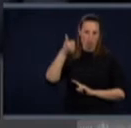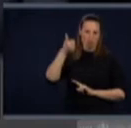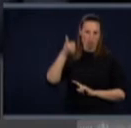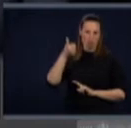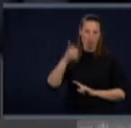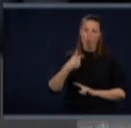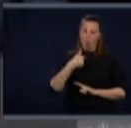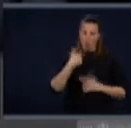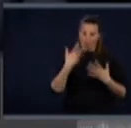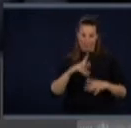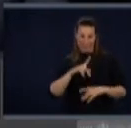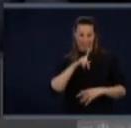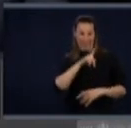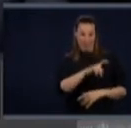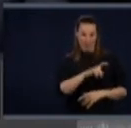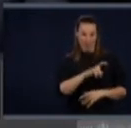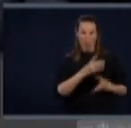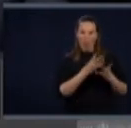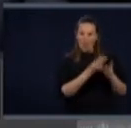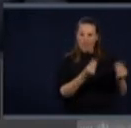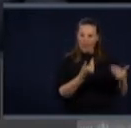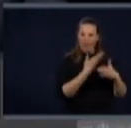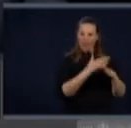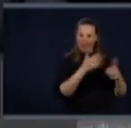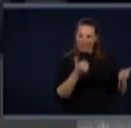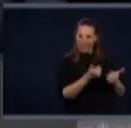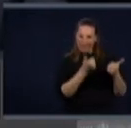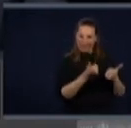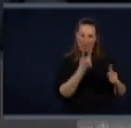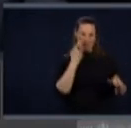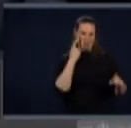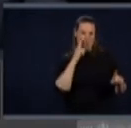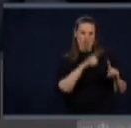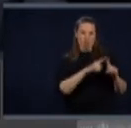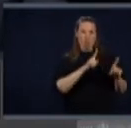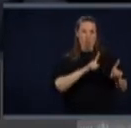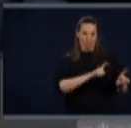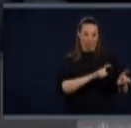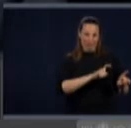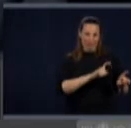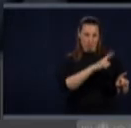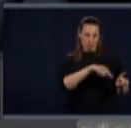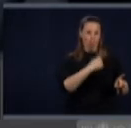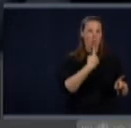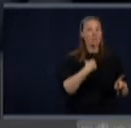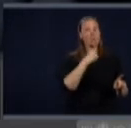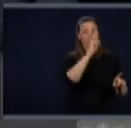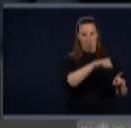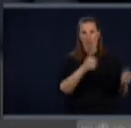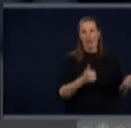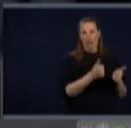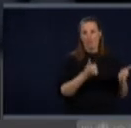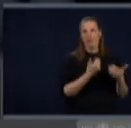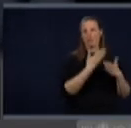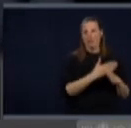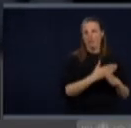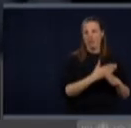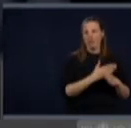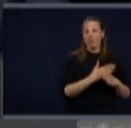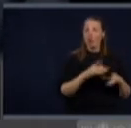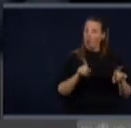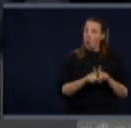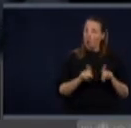assuré d'avoir tout l'équipement nécessaire pour les tests? On m'assure que oui. Et oui, on